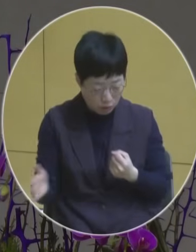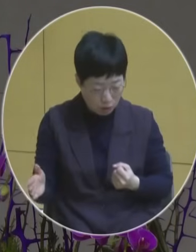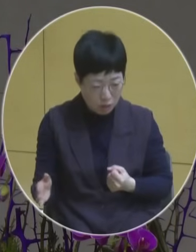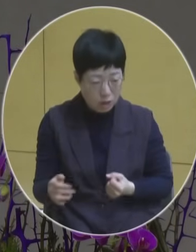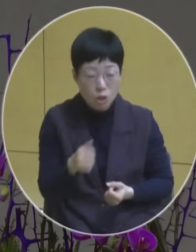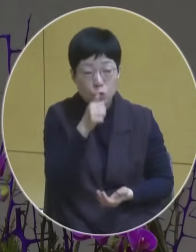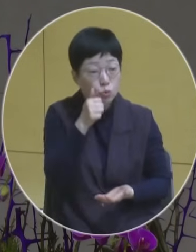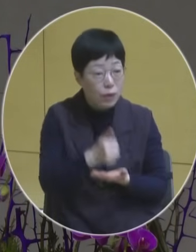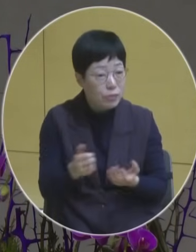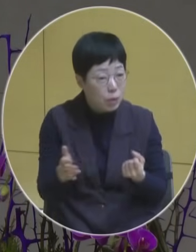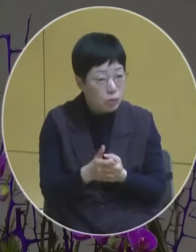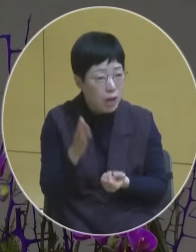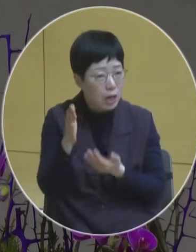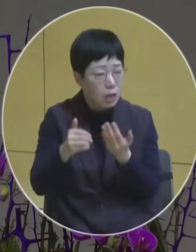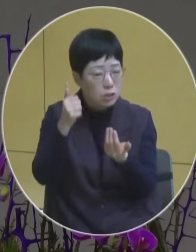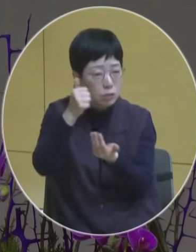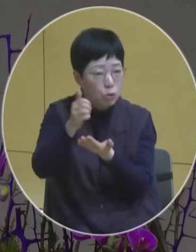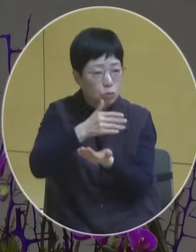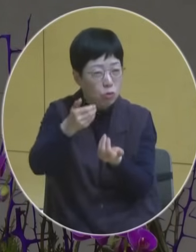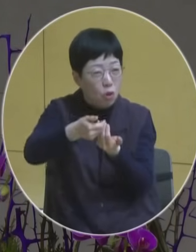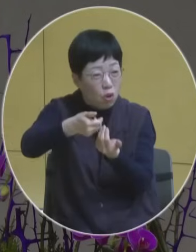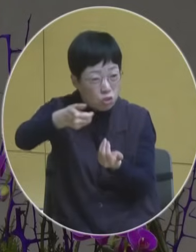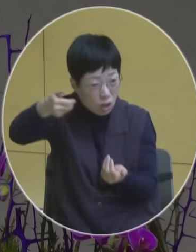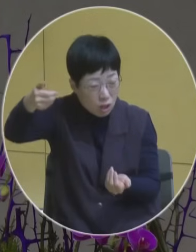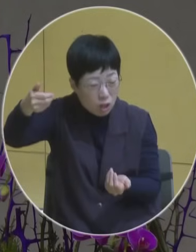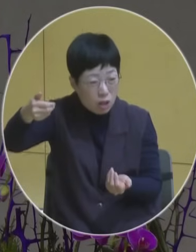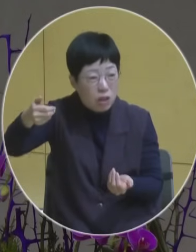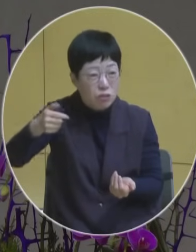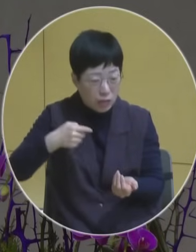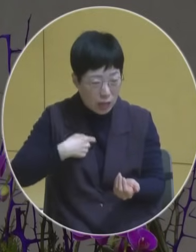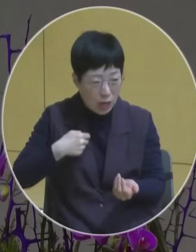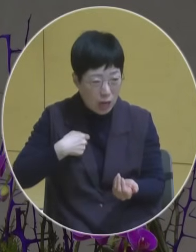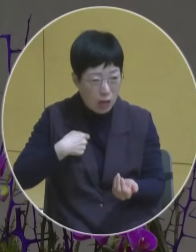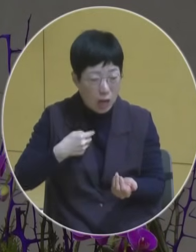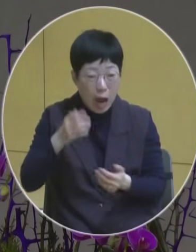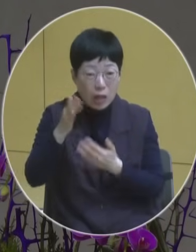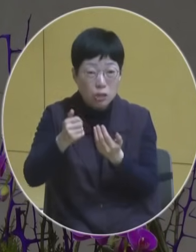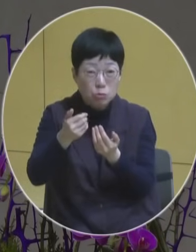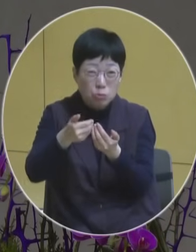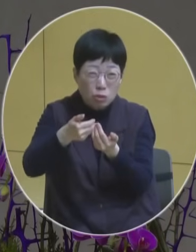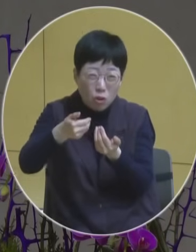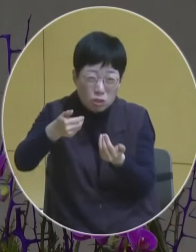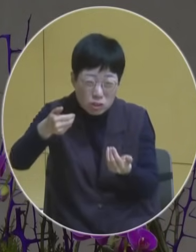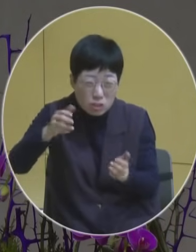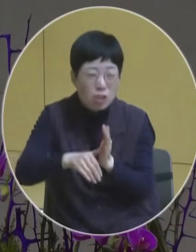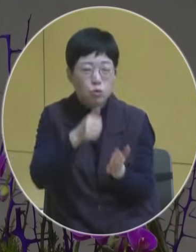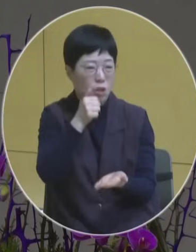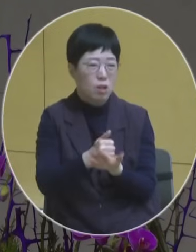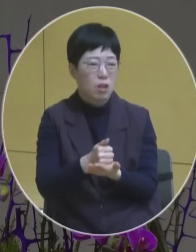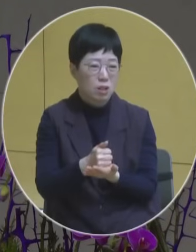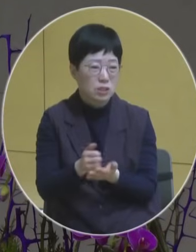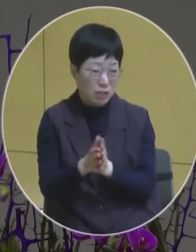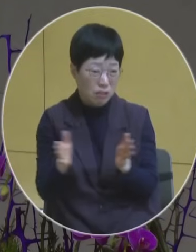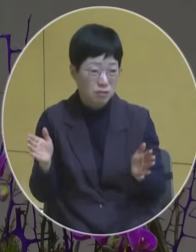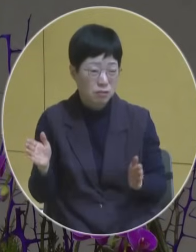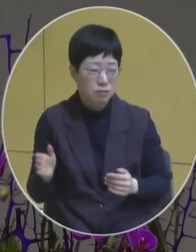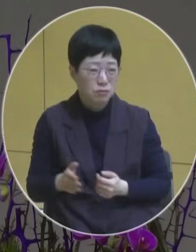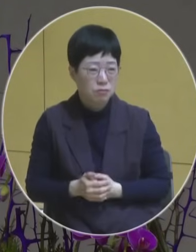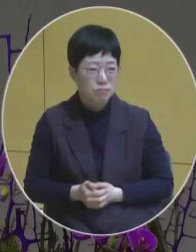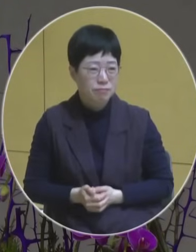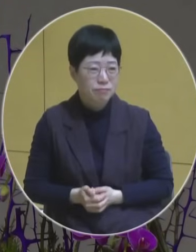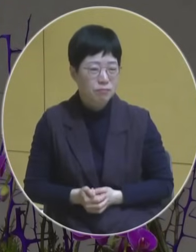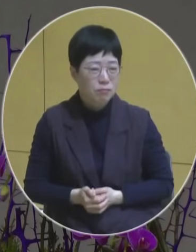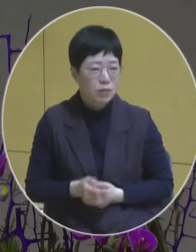이 죄로부터 하나님으로부터 떨어져 나가면서부터 나에게 찾아온 삶의 모습이었습니다.